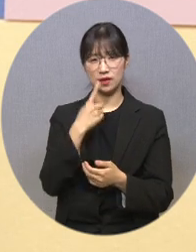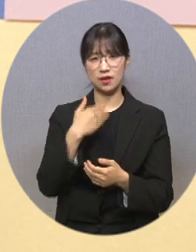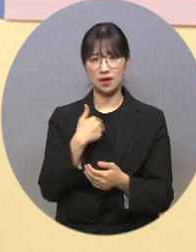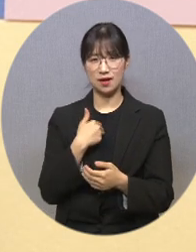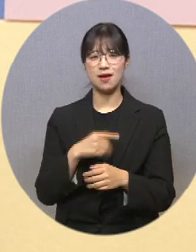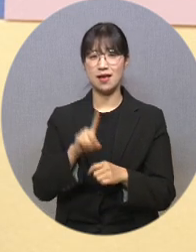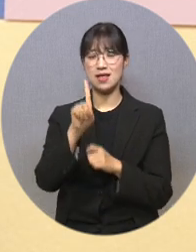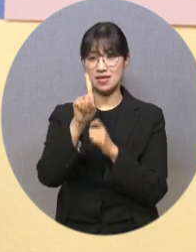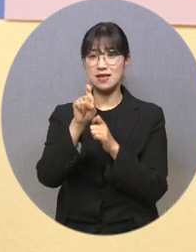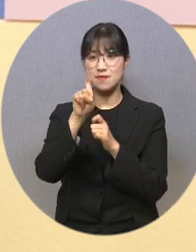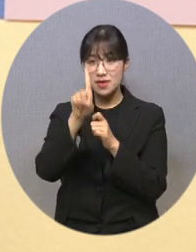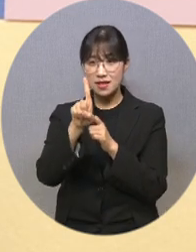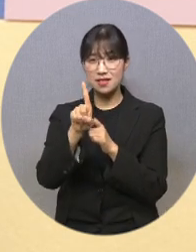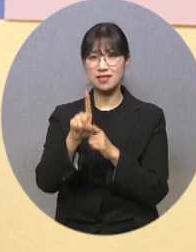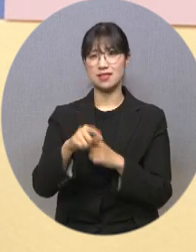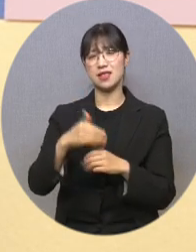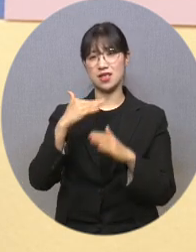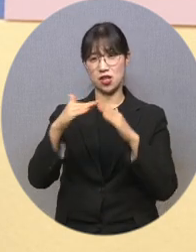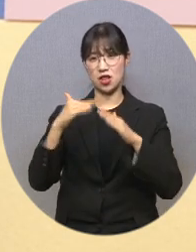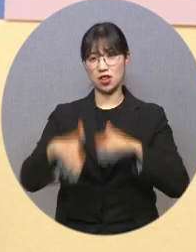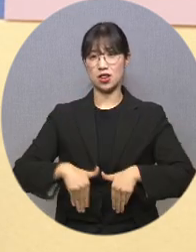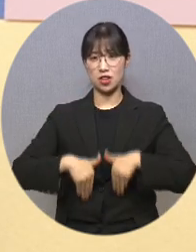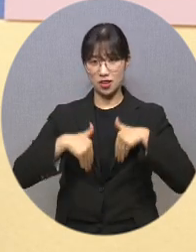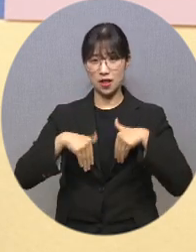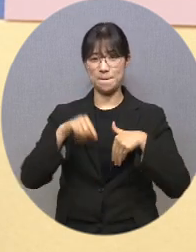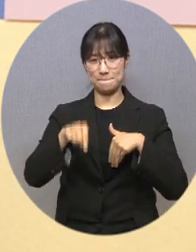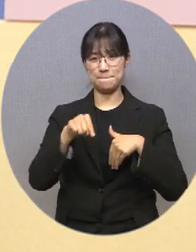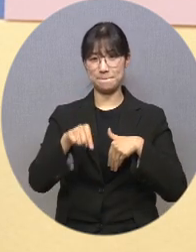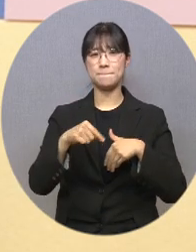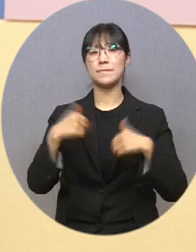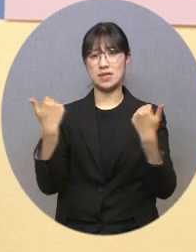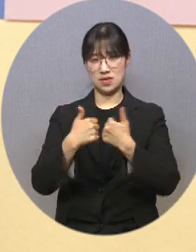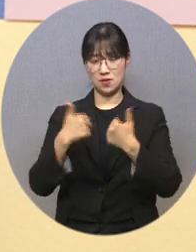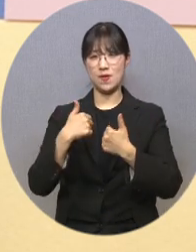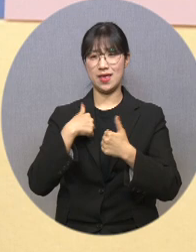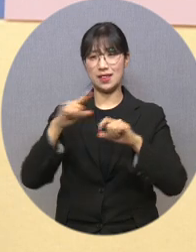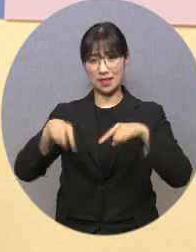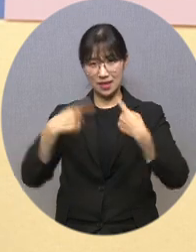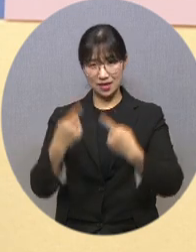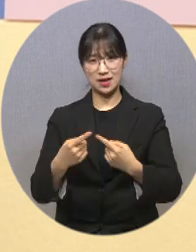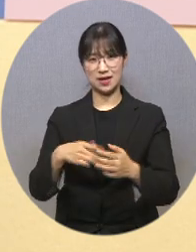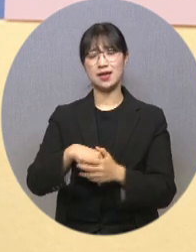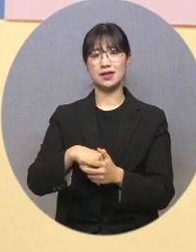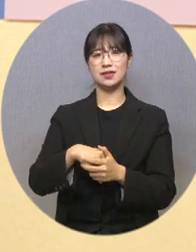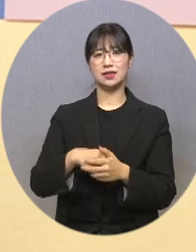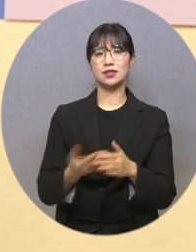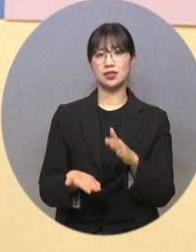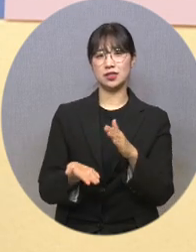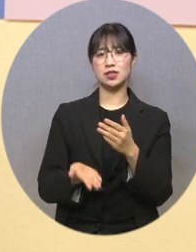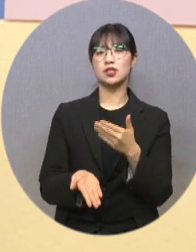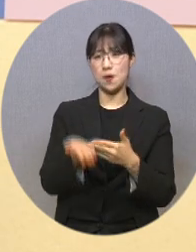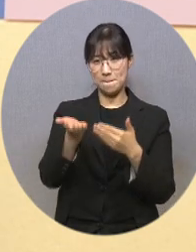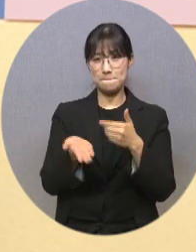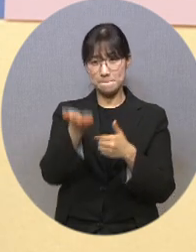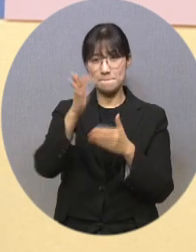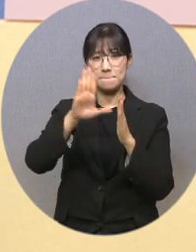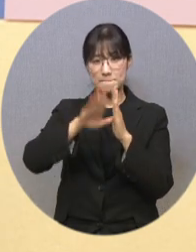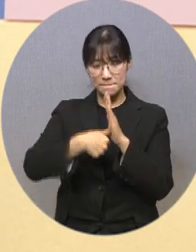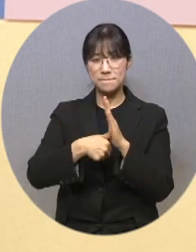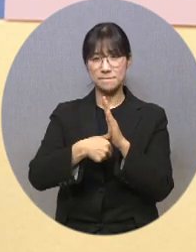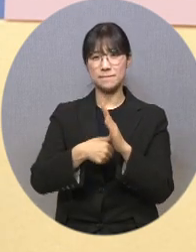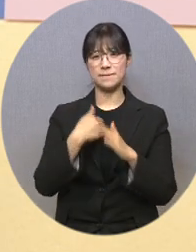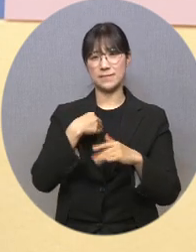11대 도의회에 들어와서 전반기에는 기획행정위원회에서 활동을 하다가 이제는